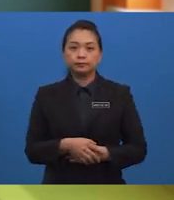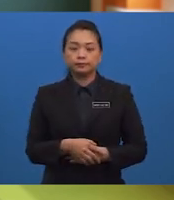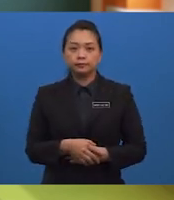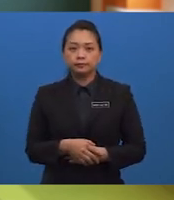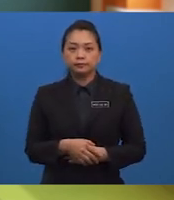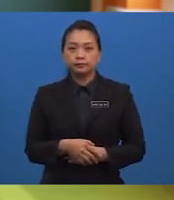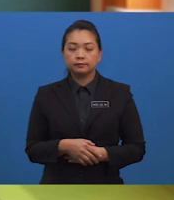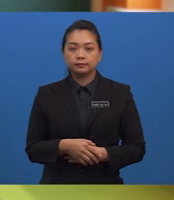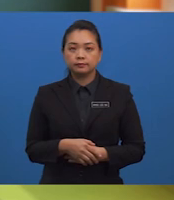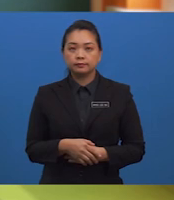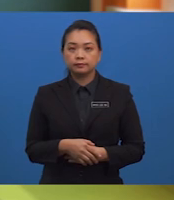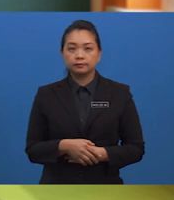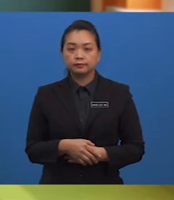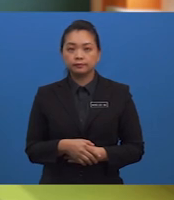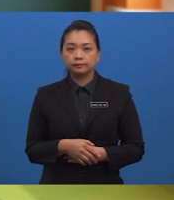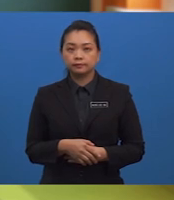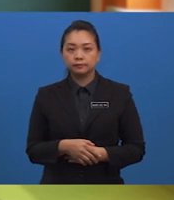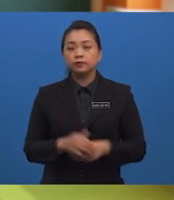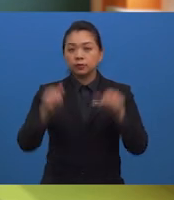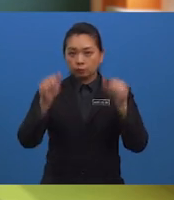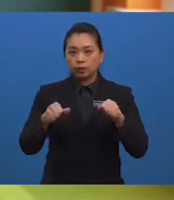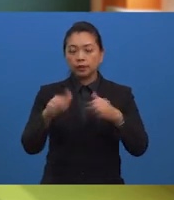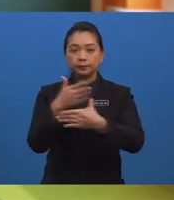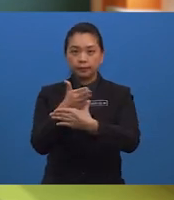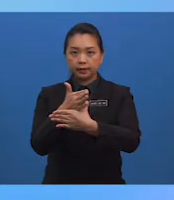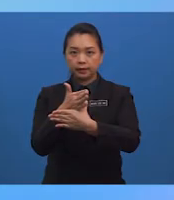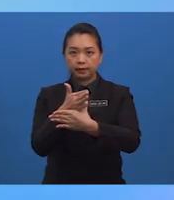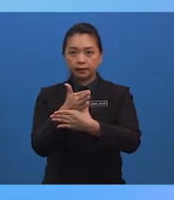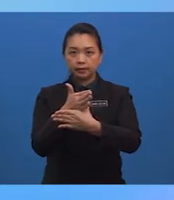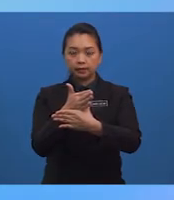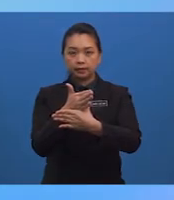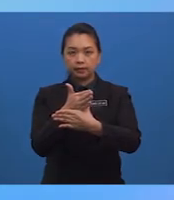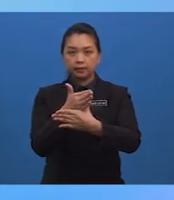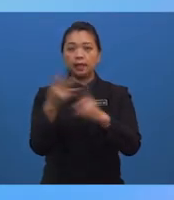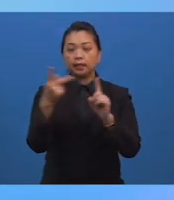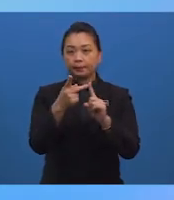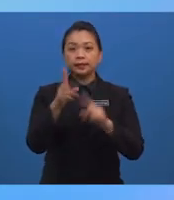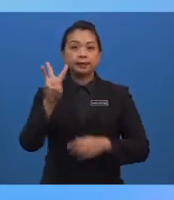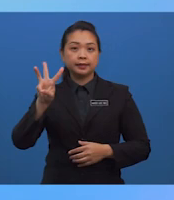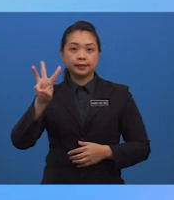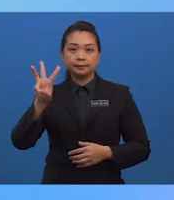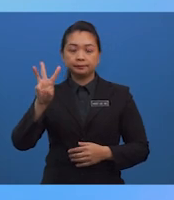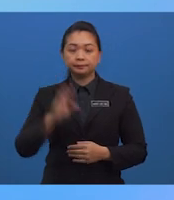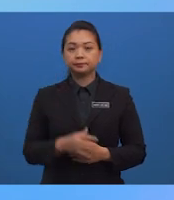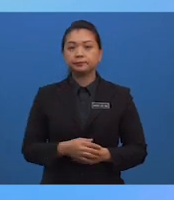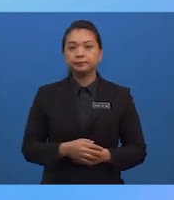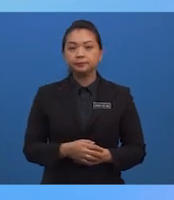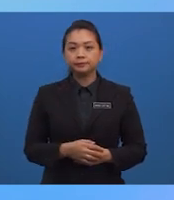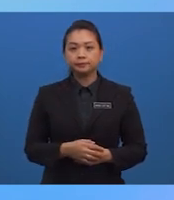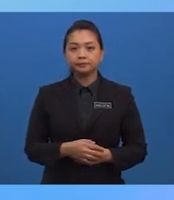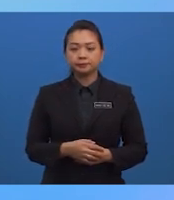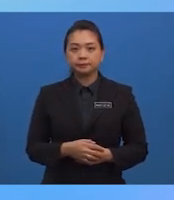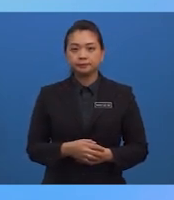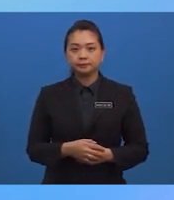Aspek saling kebergantungan antara kawasan ini boleh dibahagikan kepada 6 aspek yang utama,